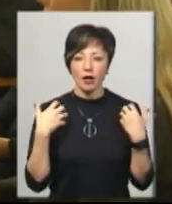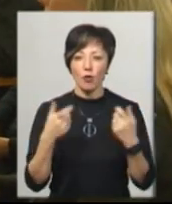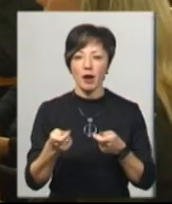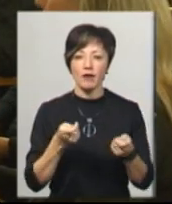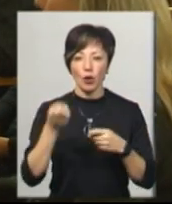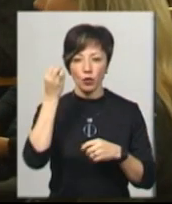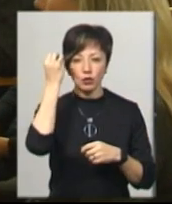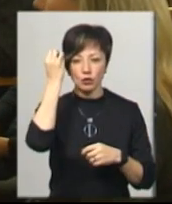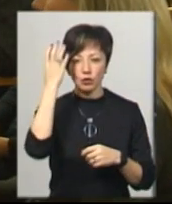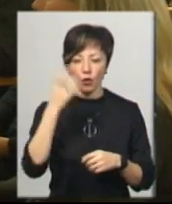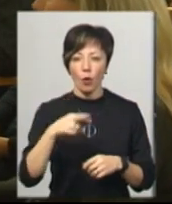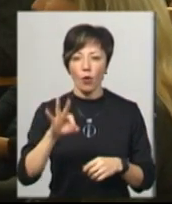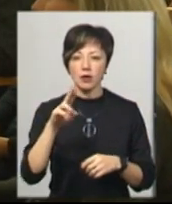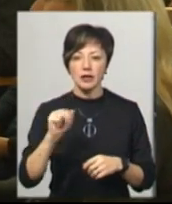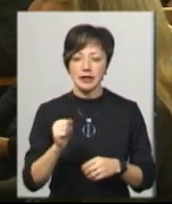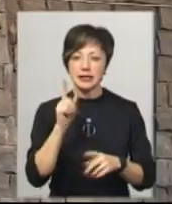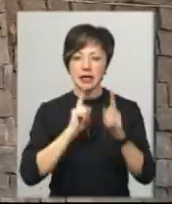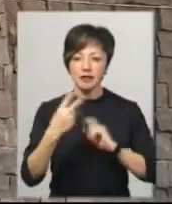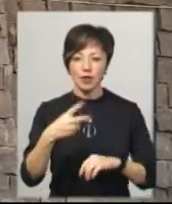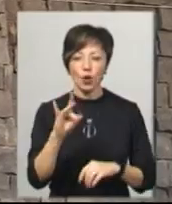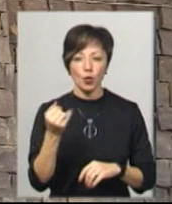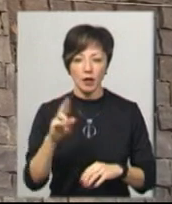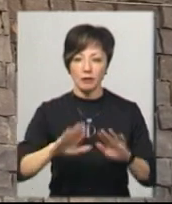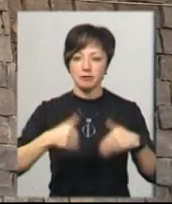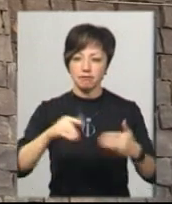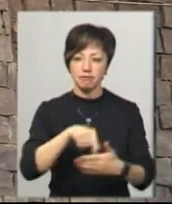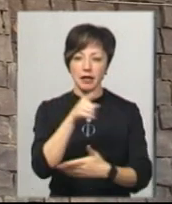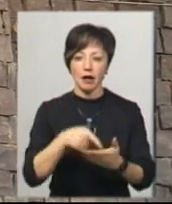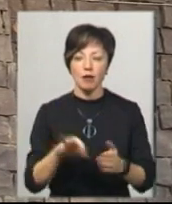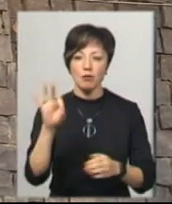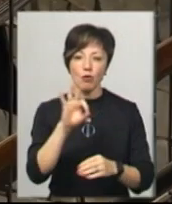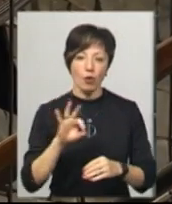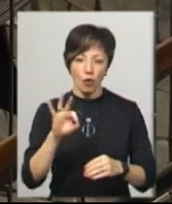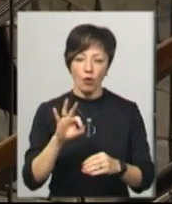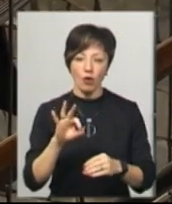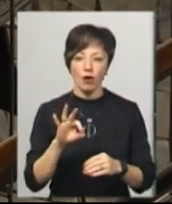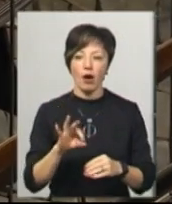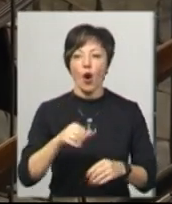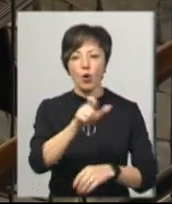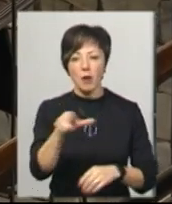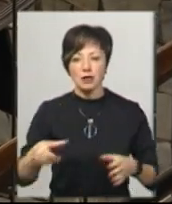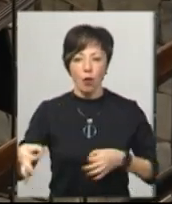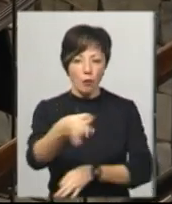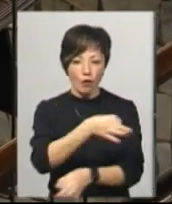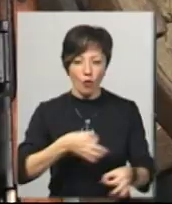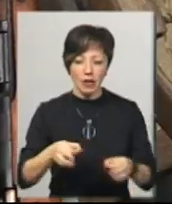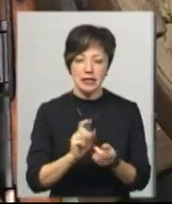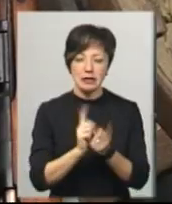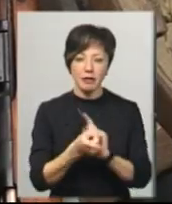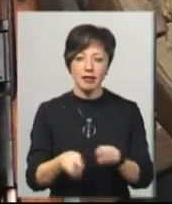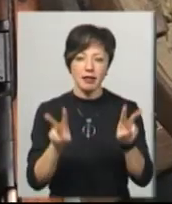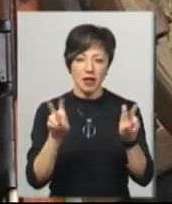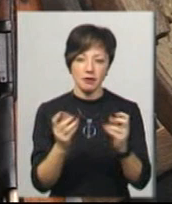черговій сесії обласної ради, яка відбудеться 20 грудня, буде винесено питання щодо влаштування громадського обговорення, зміни назви музею